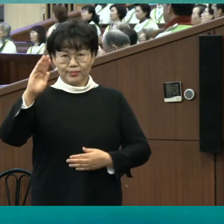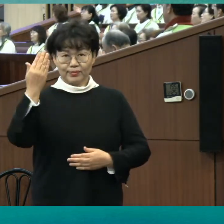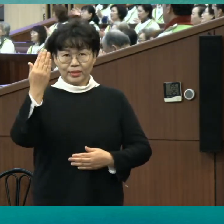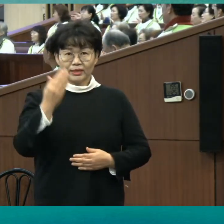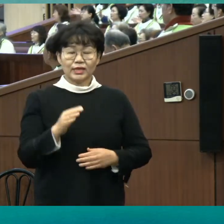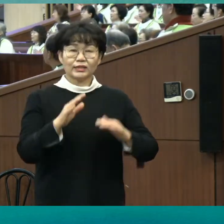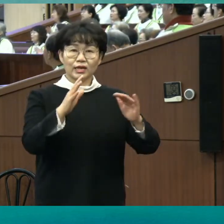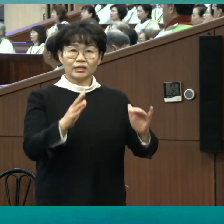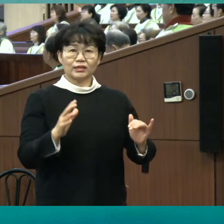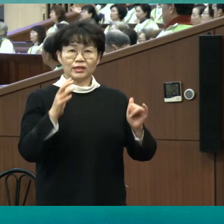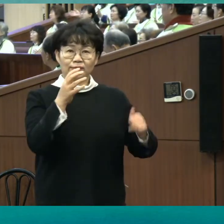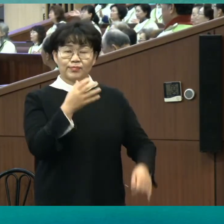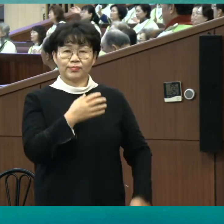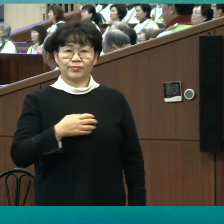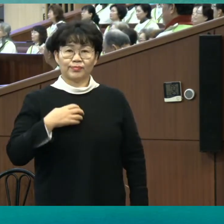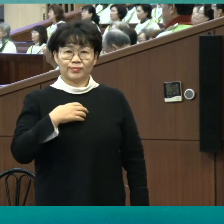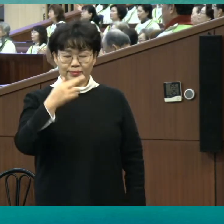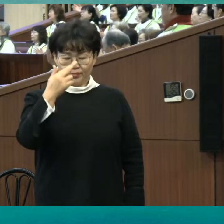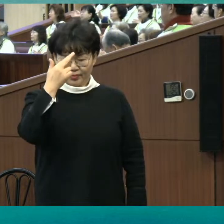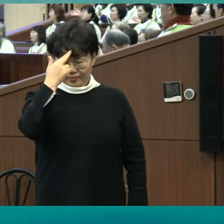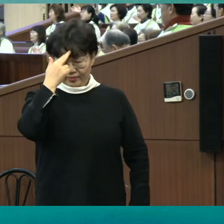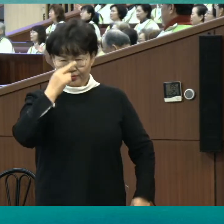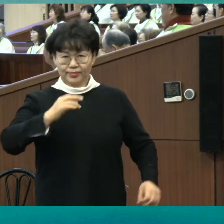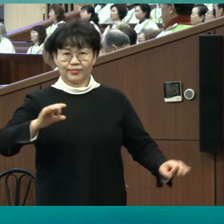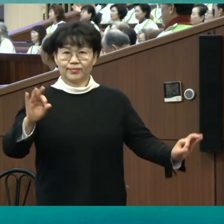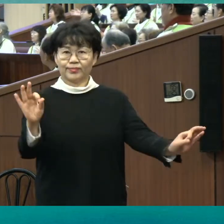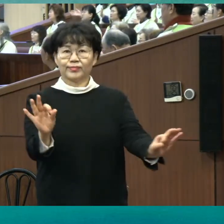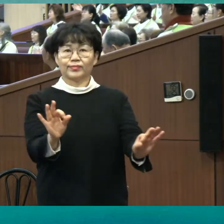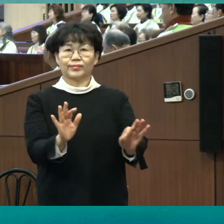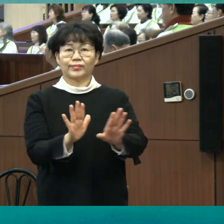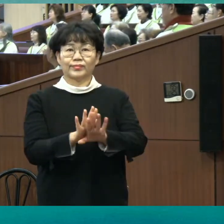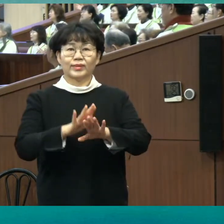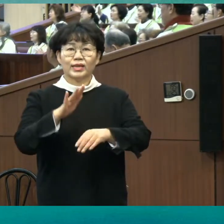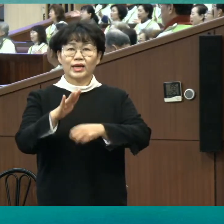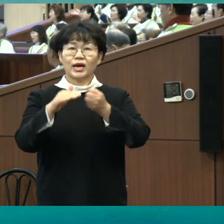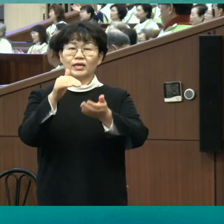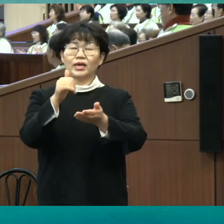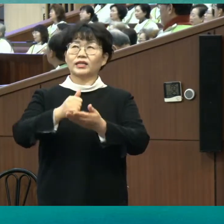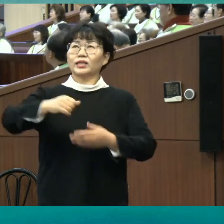하고 세상 깊은 굴 간 곳 없어 하나님의